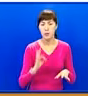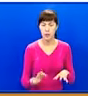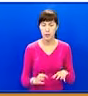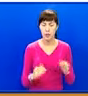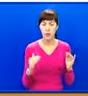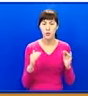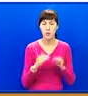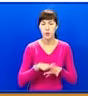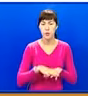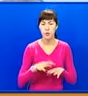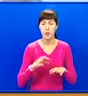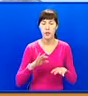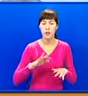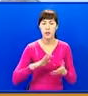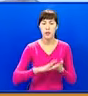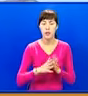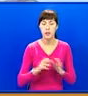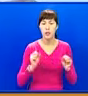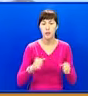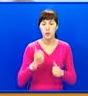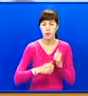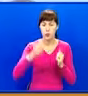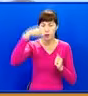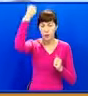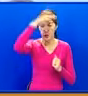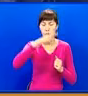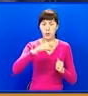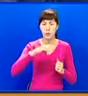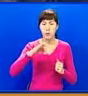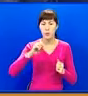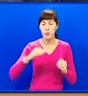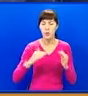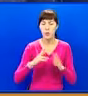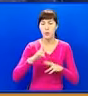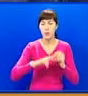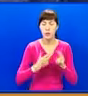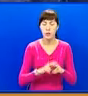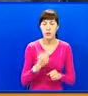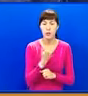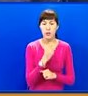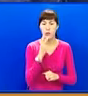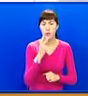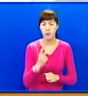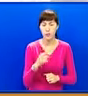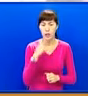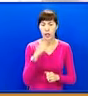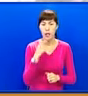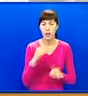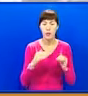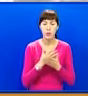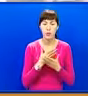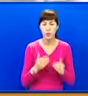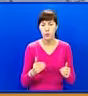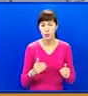Тұрғын үй құрылыс жинақ банкінің әлеуеті жете ме? Елімізде жыл сайын 10 миллион шаршы метр тұрғын үй салынады екен. Бұл рекордты көрсеткіш дейді мамандар. Үй жоқтың